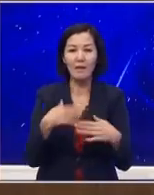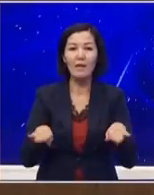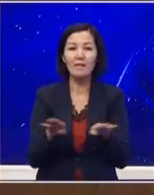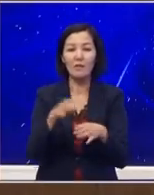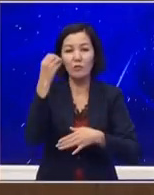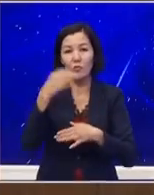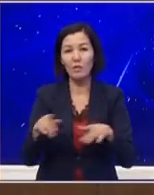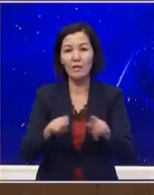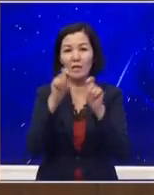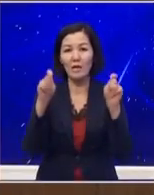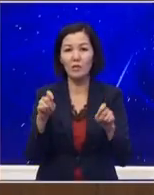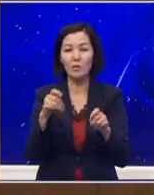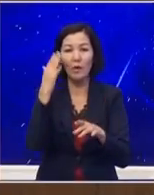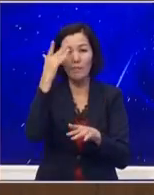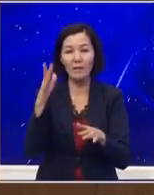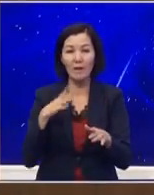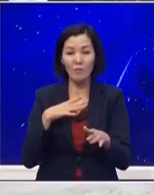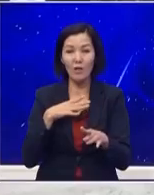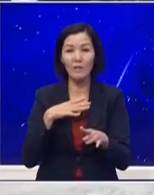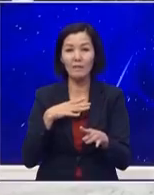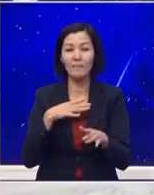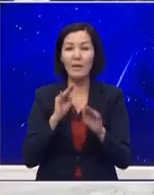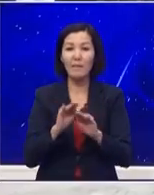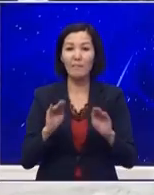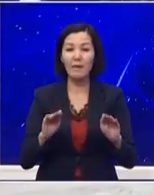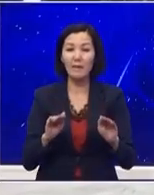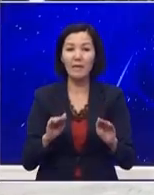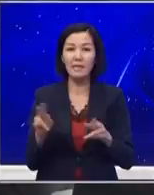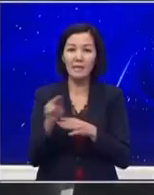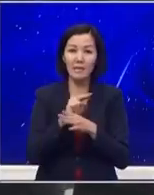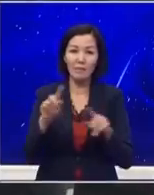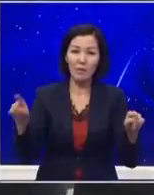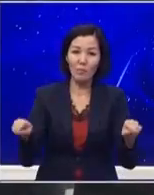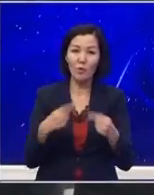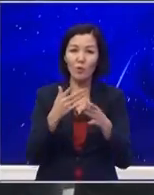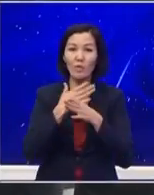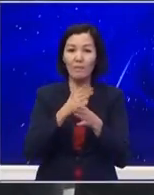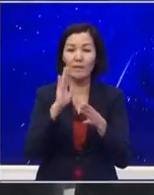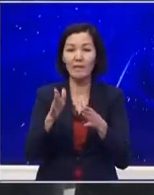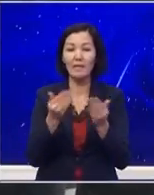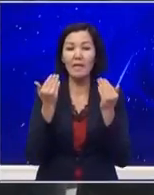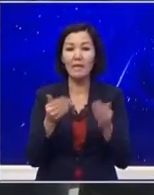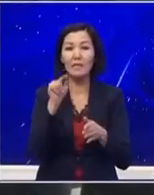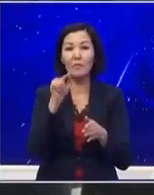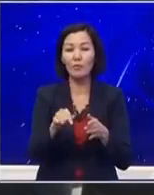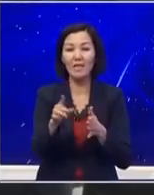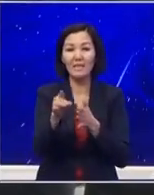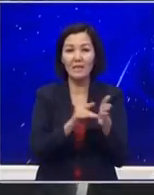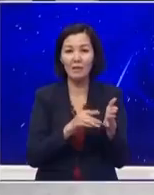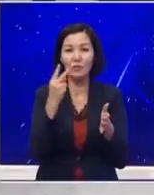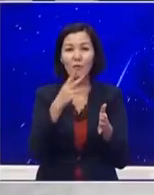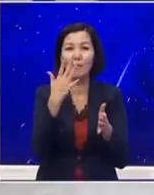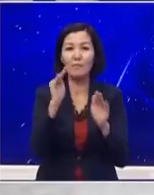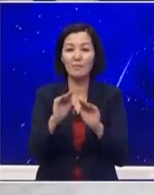осындай орталықтың ашылғанын армандаған еді. Бұл олардың балаларының ем алып, оңалуына ықпал етеді. Енді мұнда бір мезетте 25